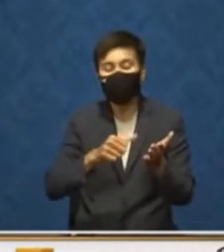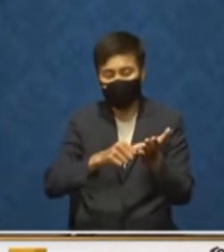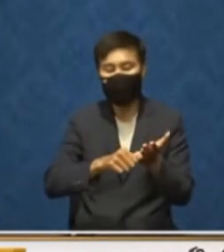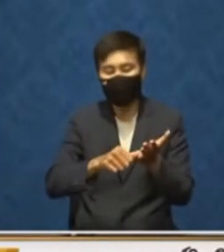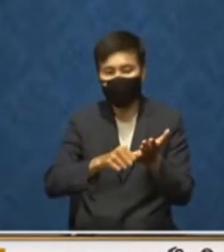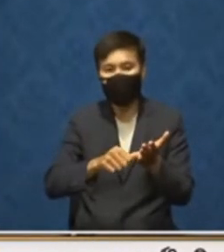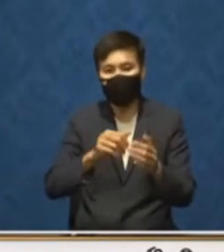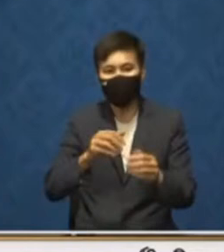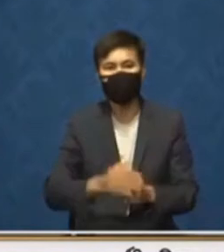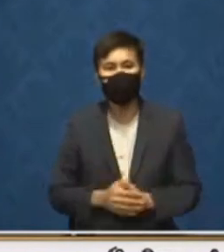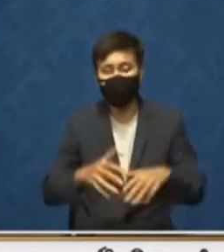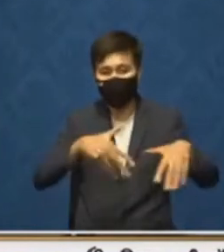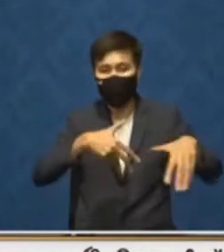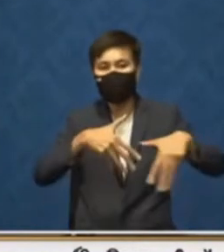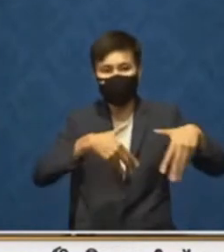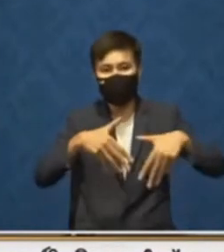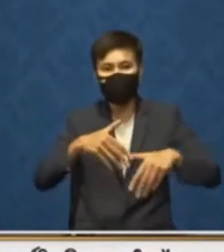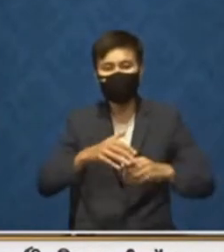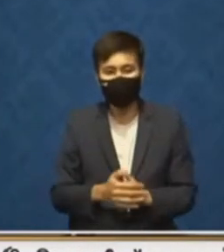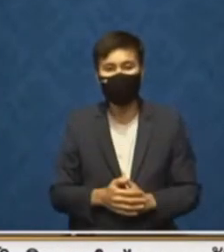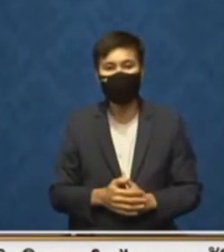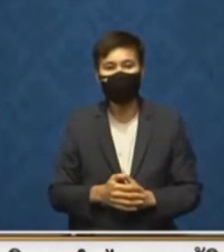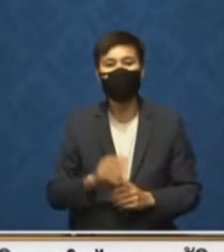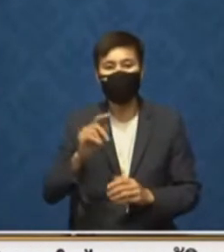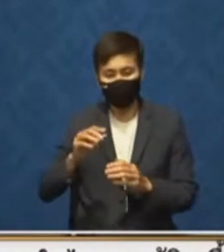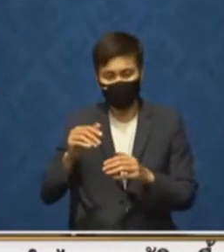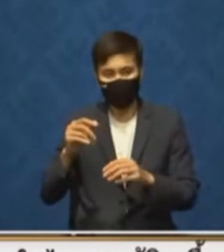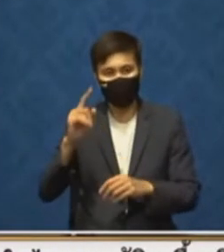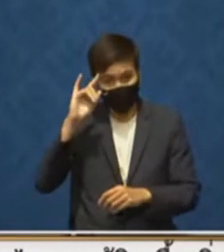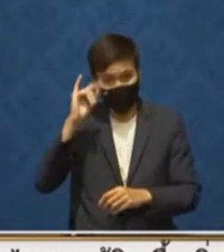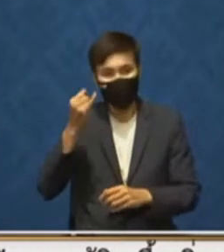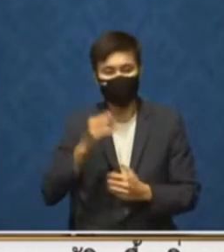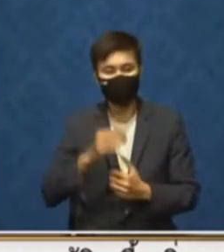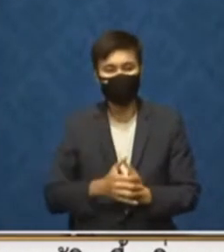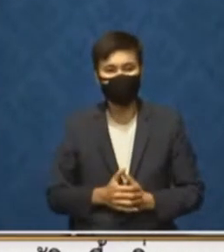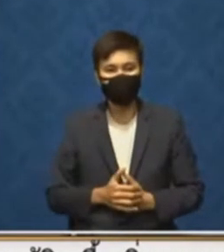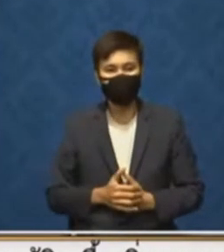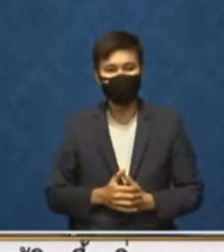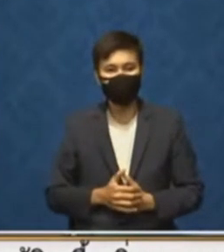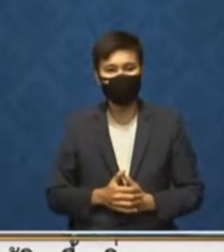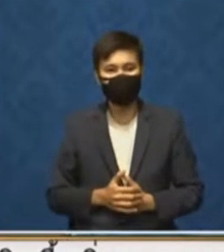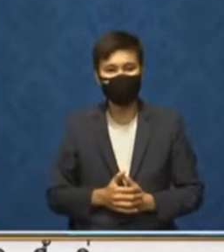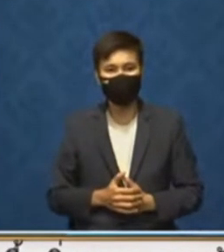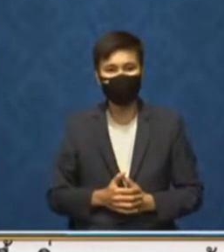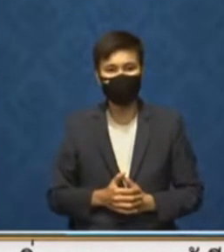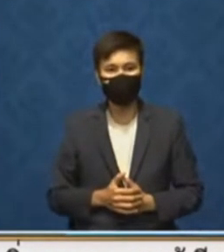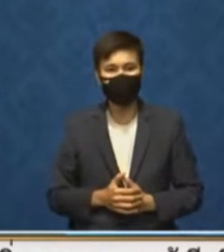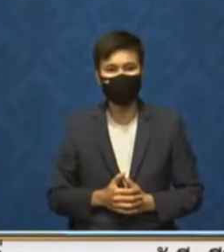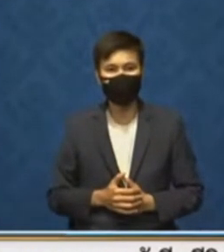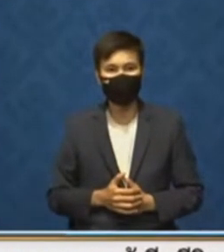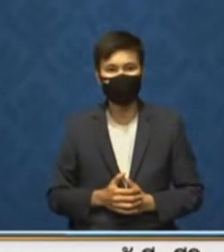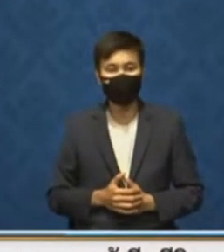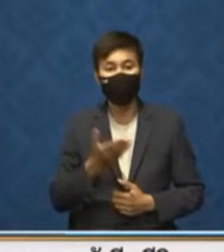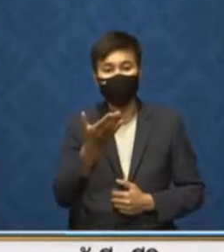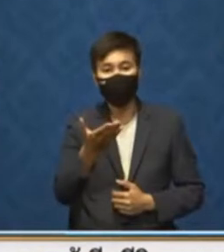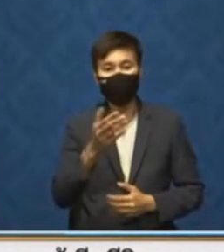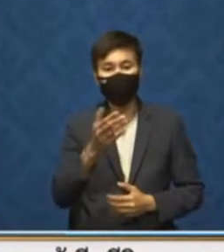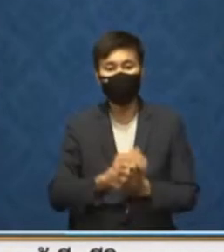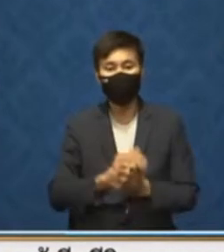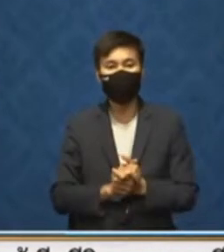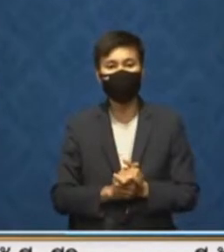ประชาชนเป็นที่ตั้งมีอณาจักรแสนล้านขุมทรัพย์ของบิ๊กป้อม